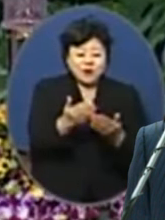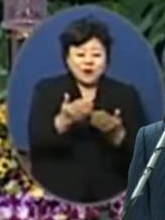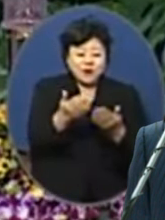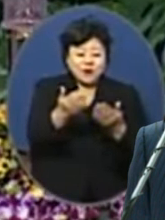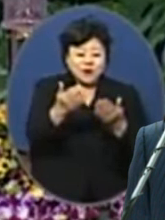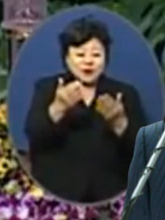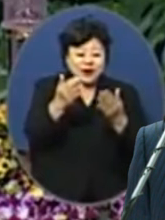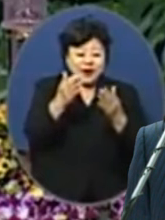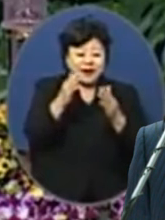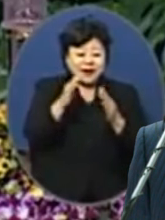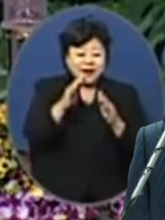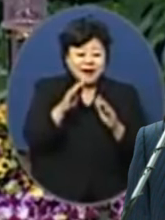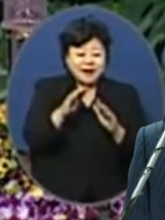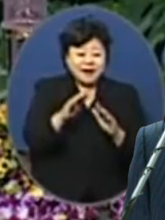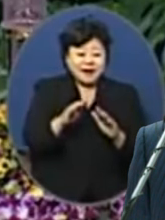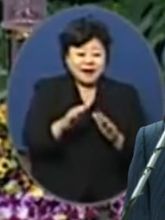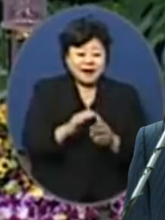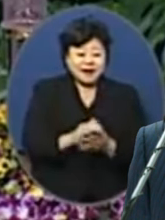간구하노라